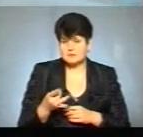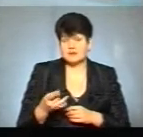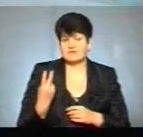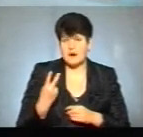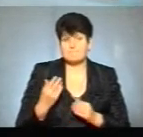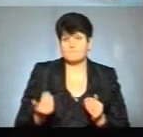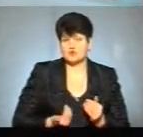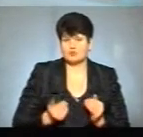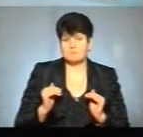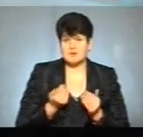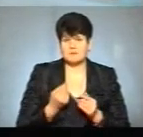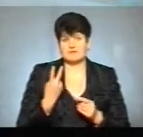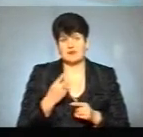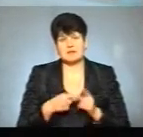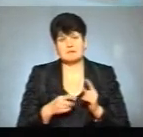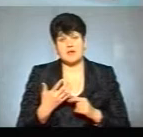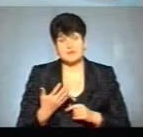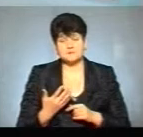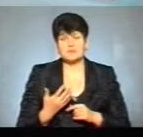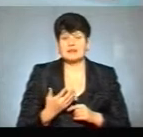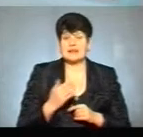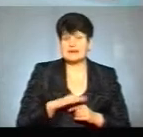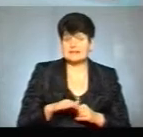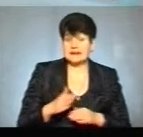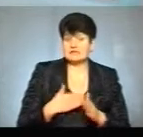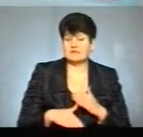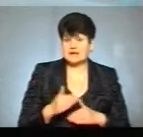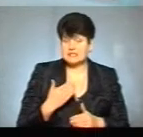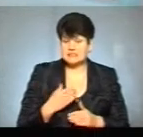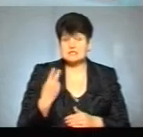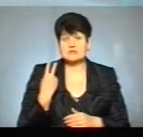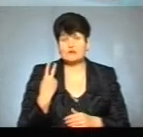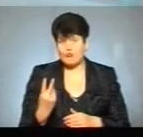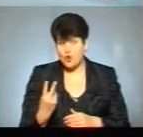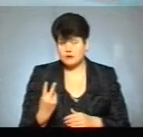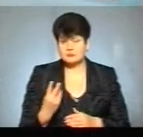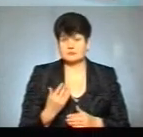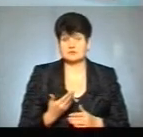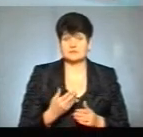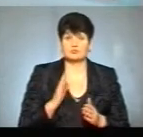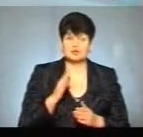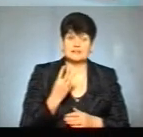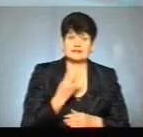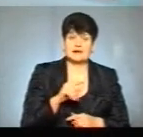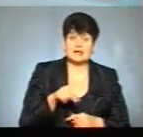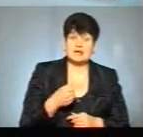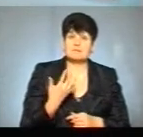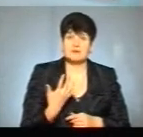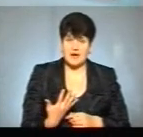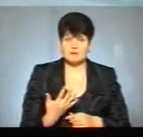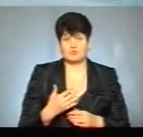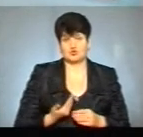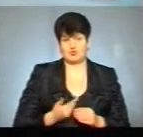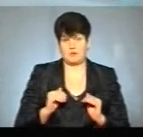мінімумів стає 2,5. А для дітей з інвалідністю з двох прожиткових мінімумів стає 3,5 прожиткових мінімумів.